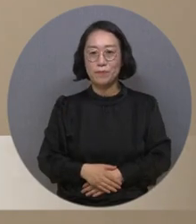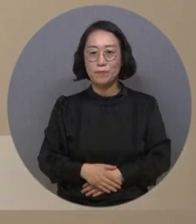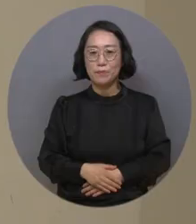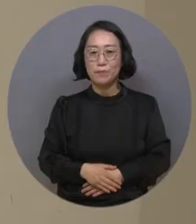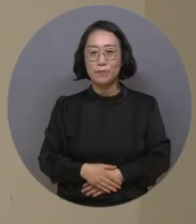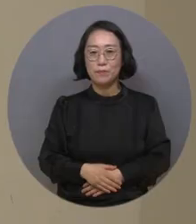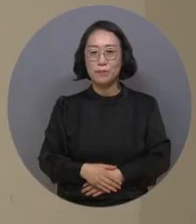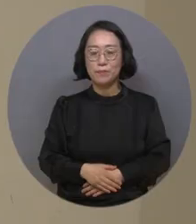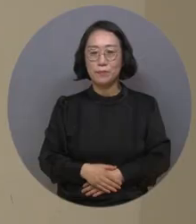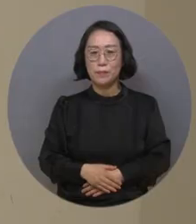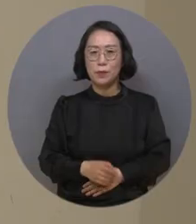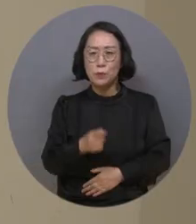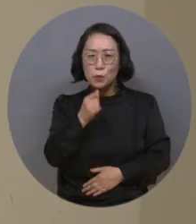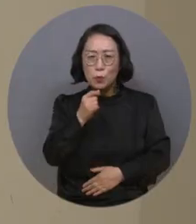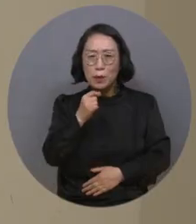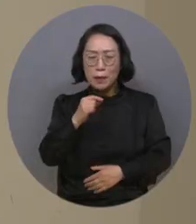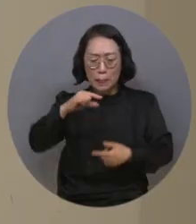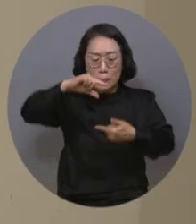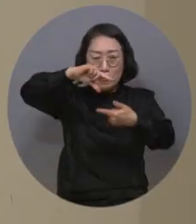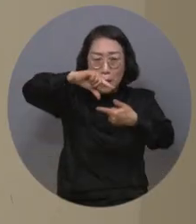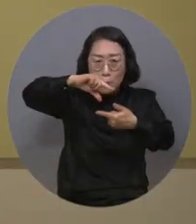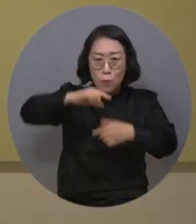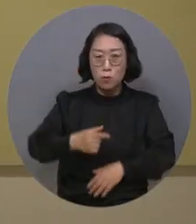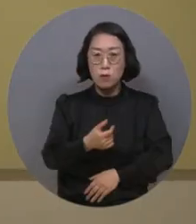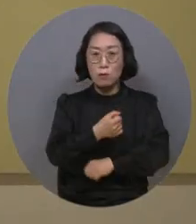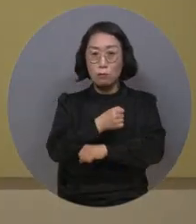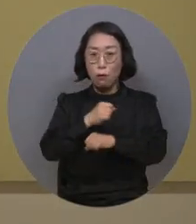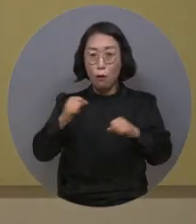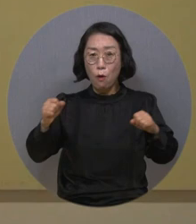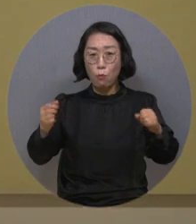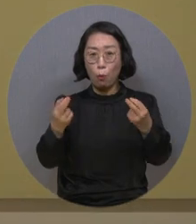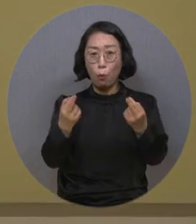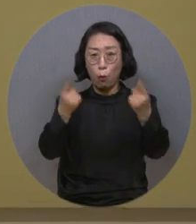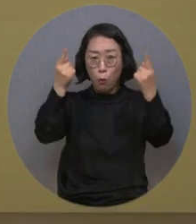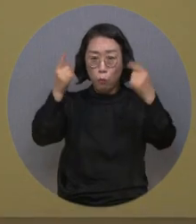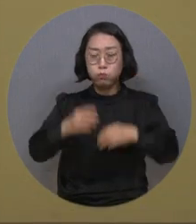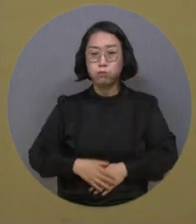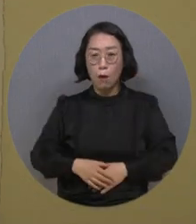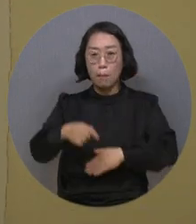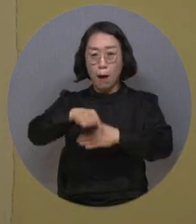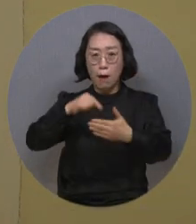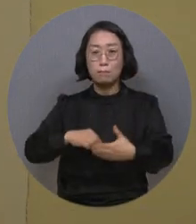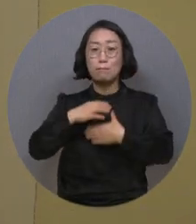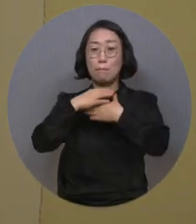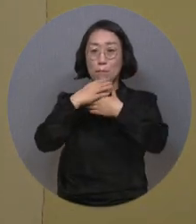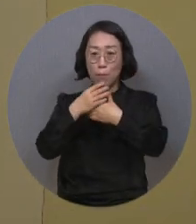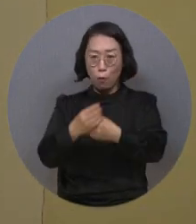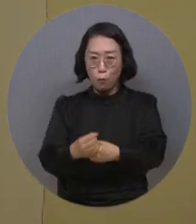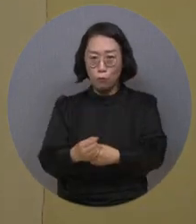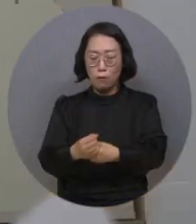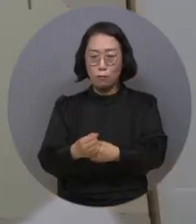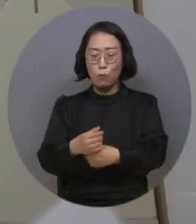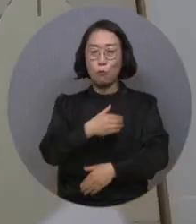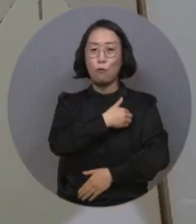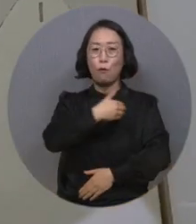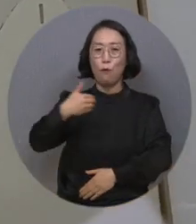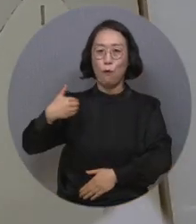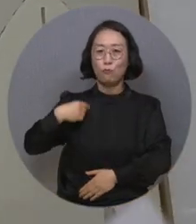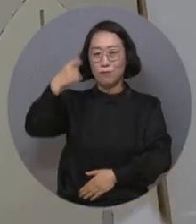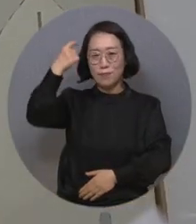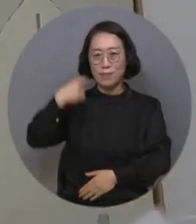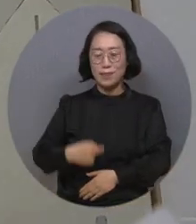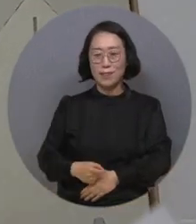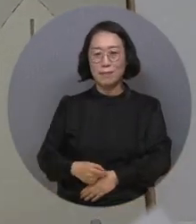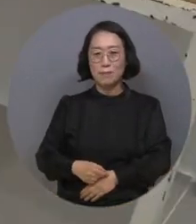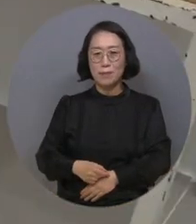생각합니다. 작은 네모, 넓은 여백이 작품이 되어 보는 이의 마음을 편안하고 넉넉하게 합니다. 미술관 창문